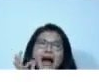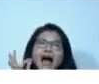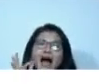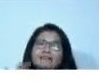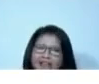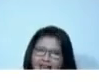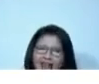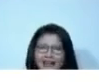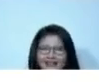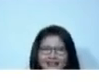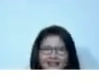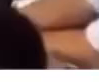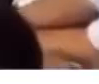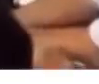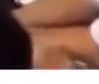Sorry ya.